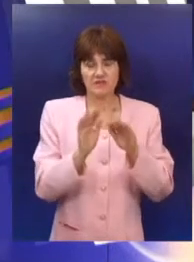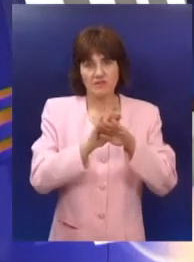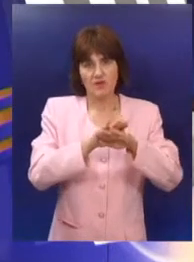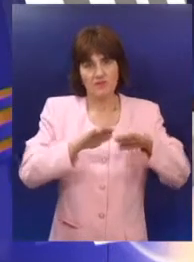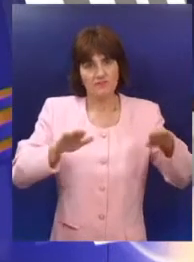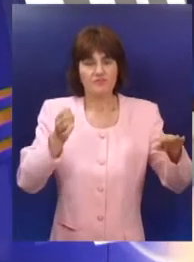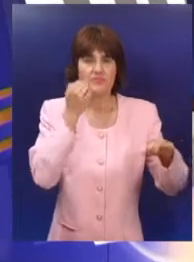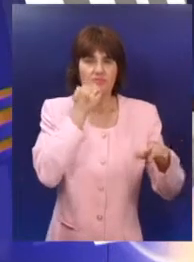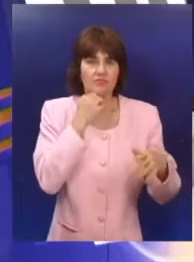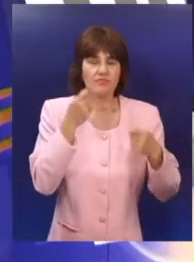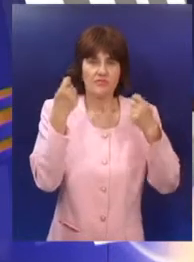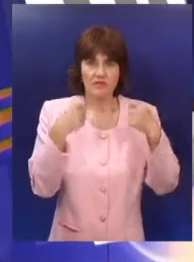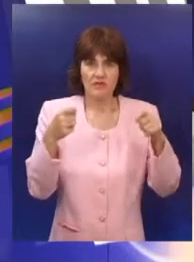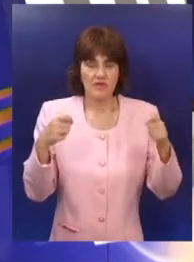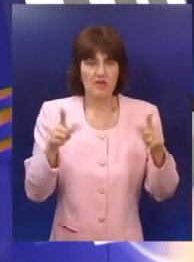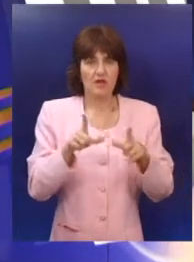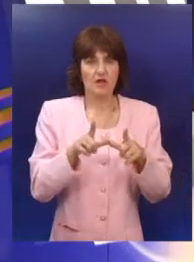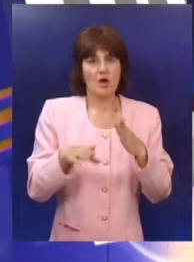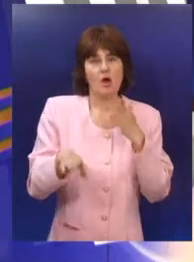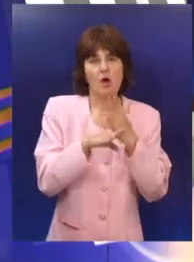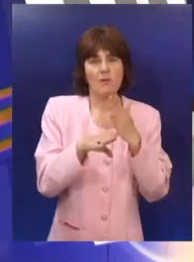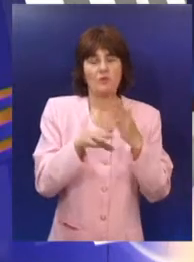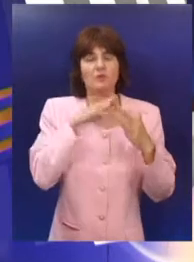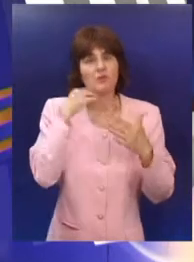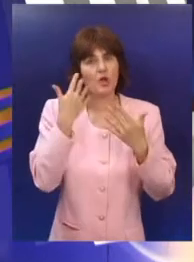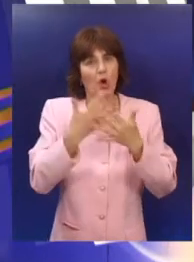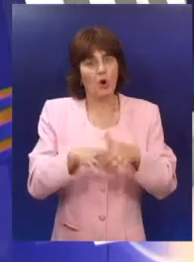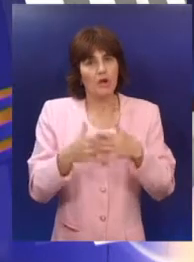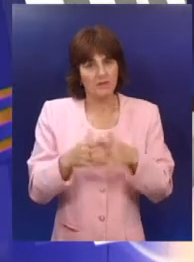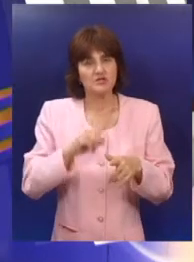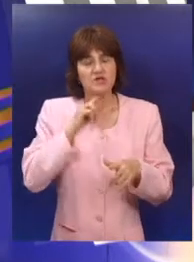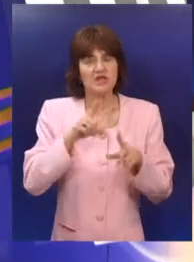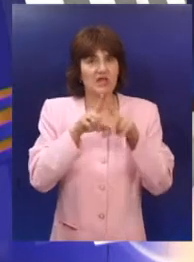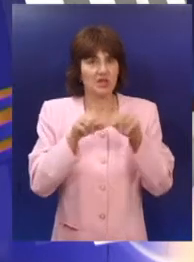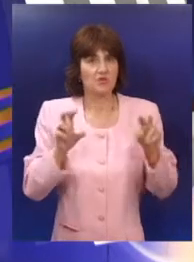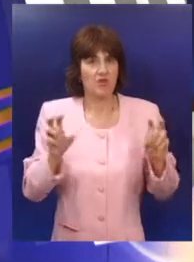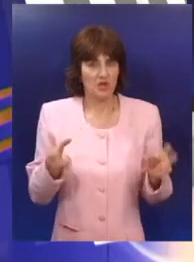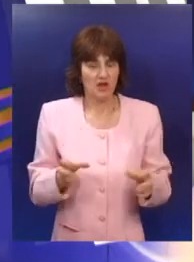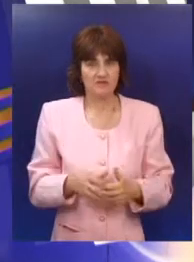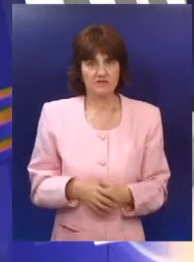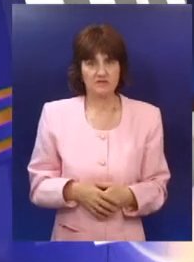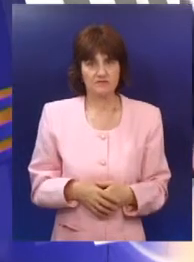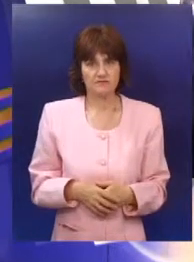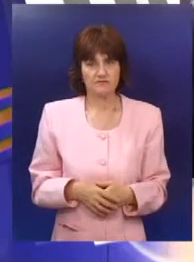Opremanje odeljenja pomogle su brojne subotičke institucije i preduzeća, među kojima i U-Eko